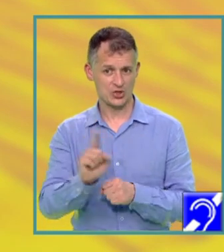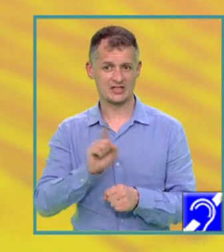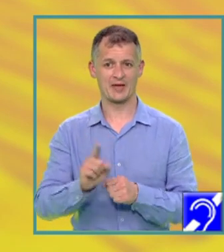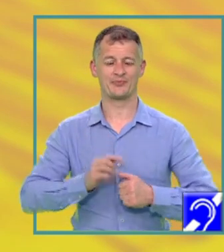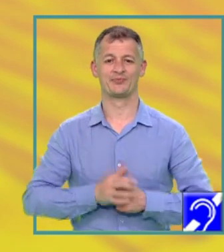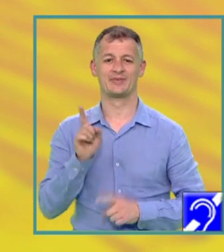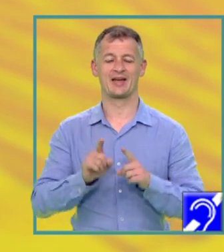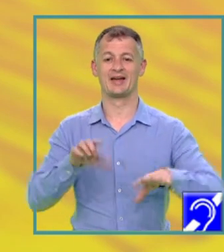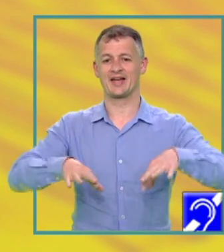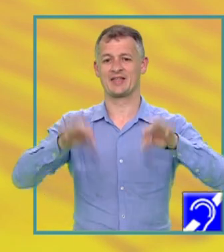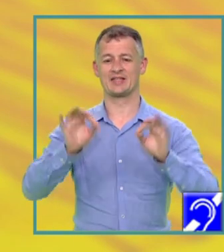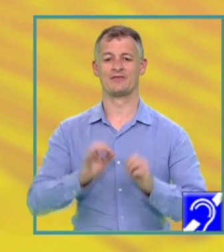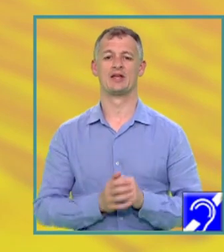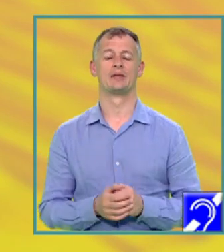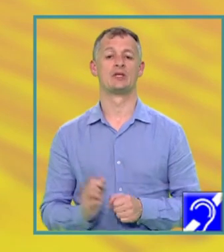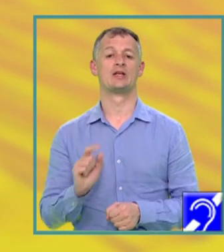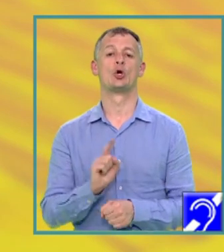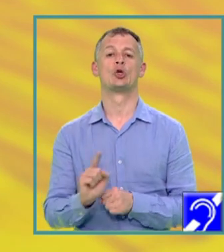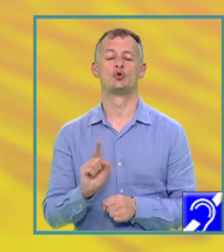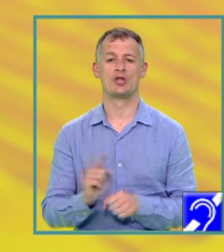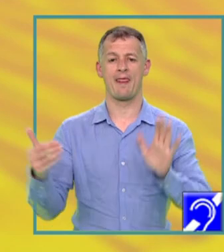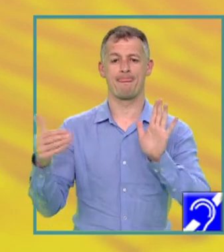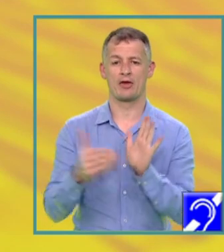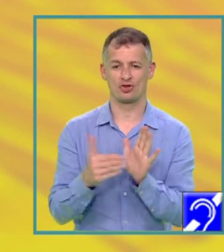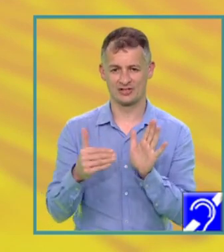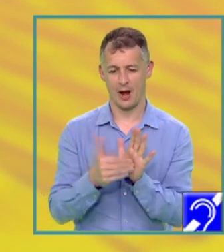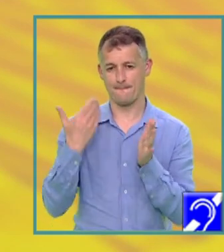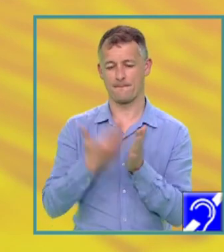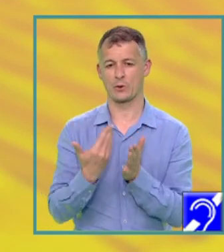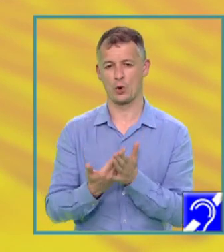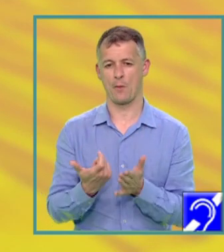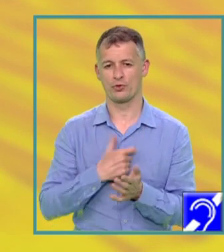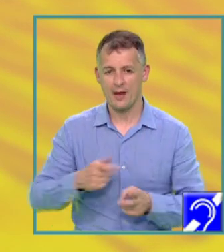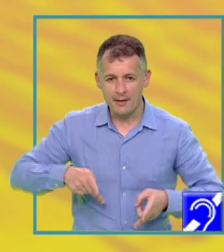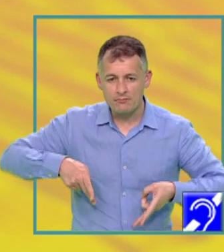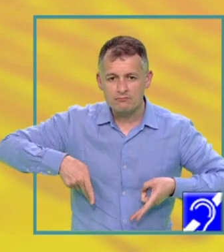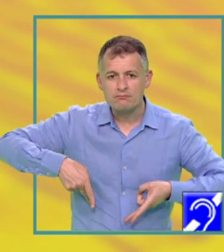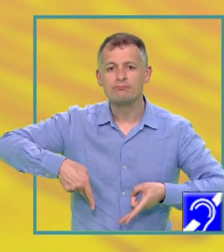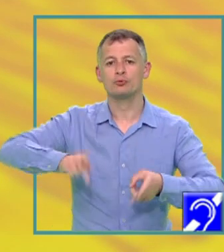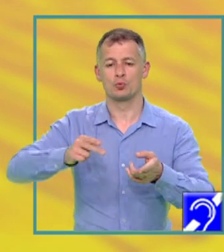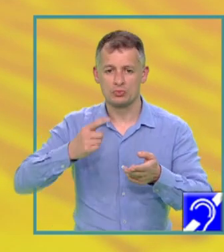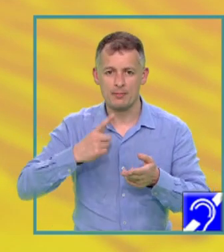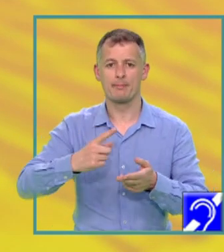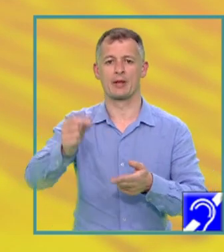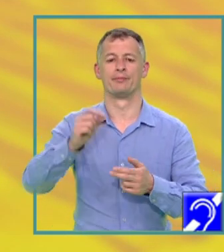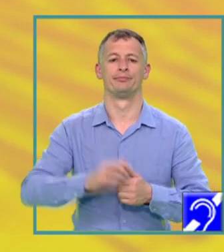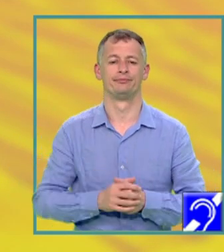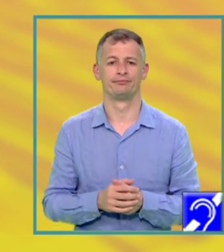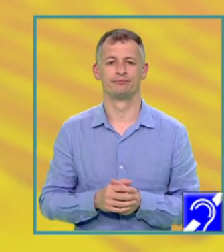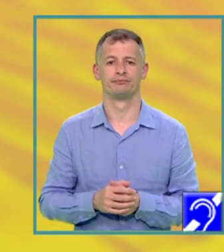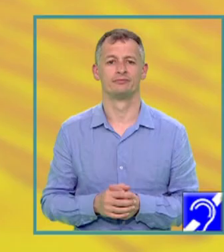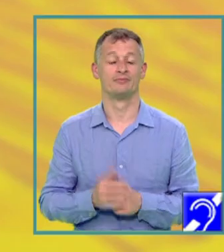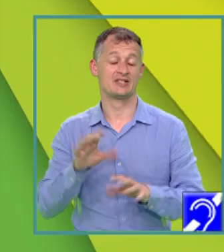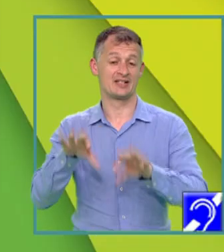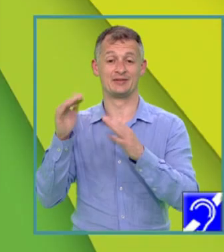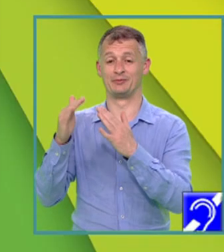dacă identificăm resursele necesare pentru a porni la drum și a ne găsi o locație